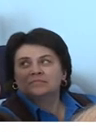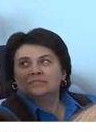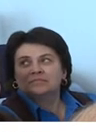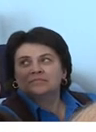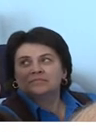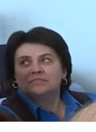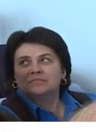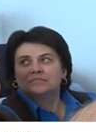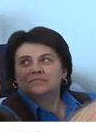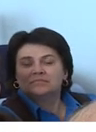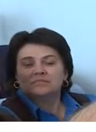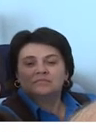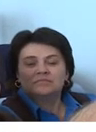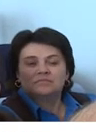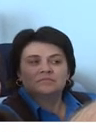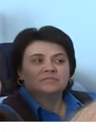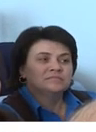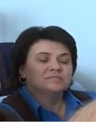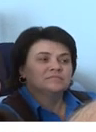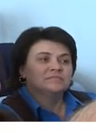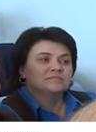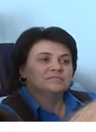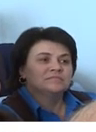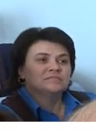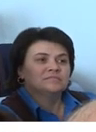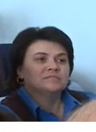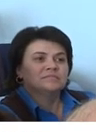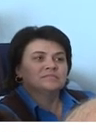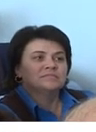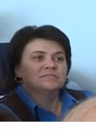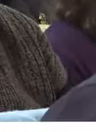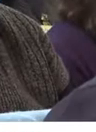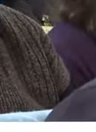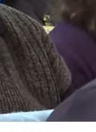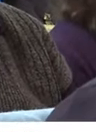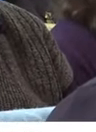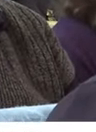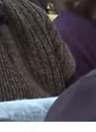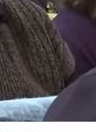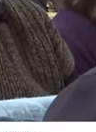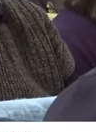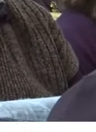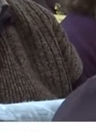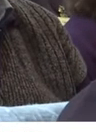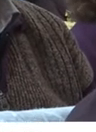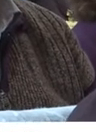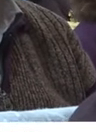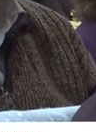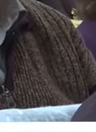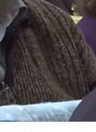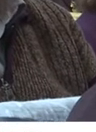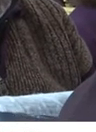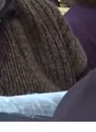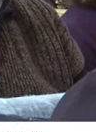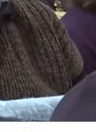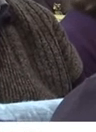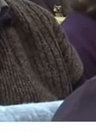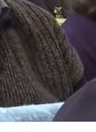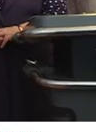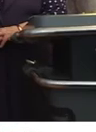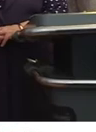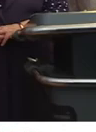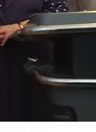екі сағат бойы суықта ана жерде күтіп тұруымыз керек бір автобус келу үшін. Сондай бірдеңе бола ма деп. Автовокзалды сказали, там киоск поставили, автовокзал